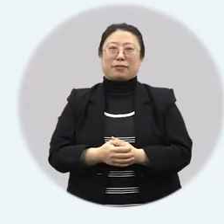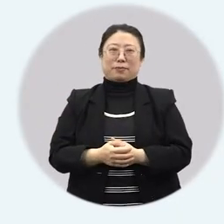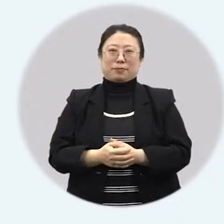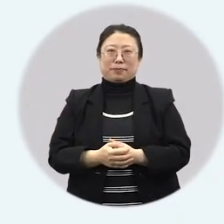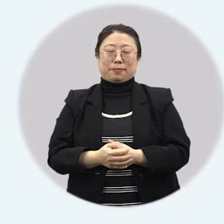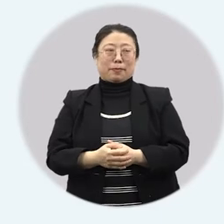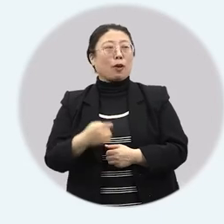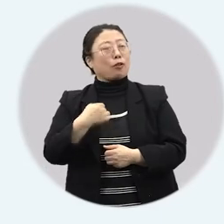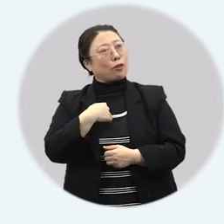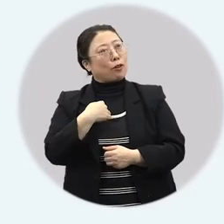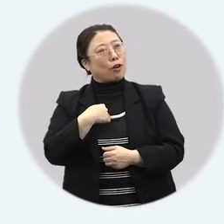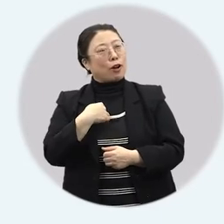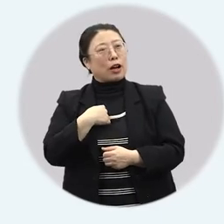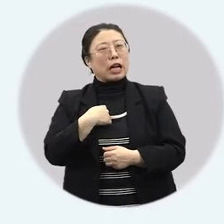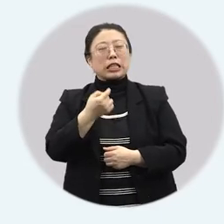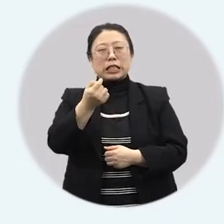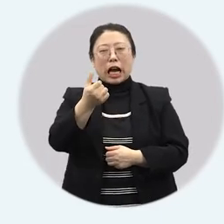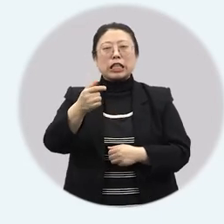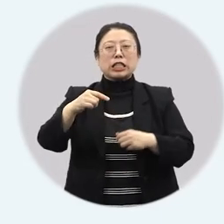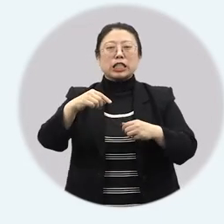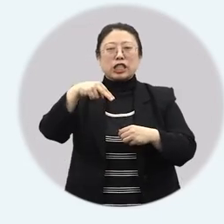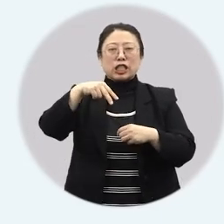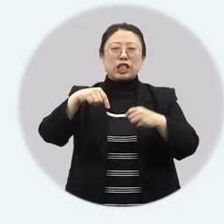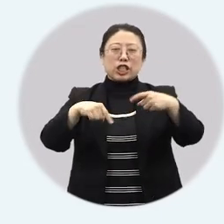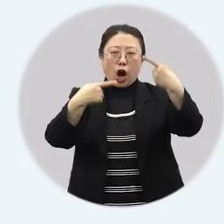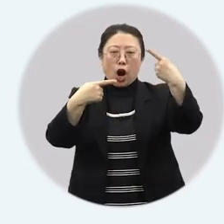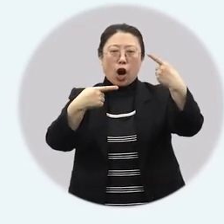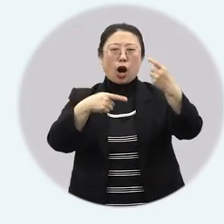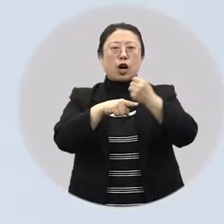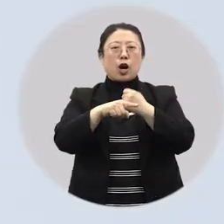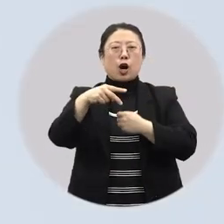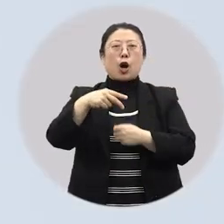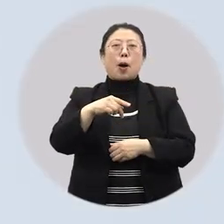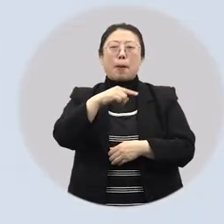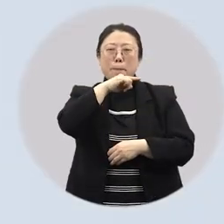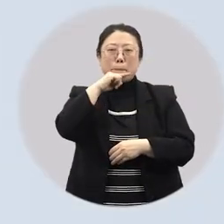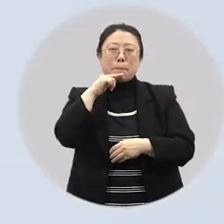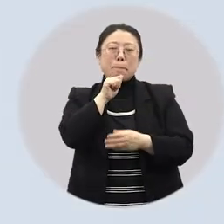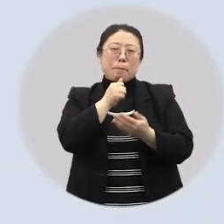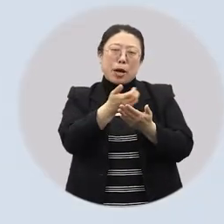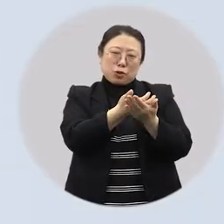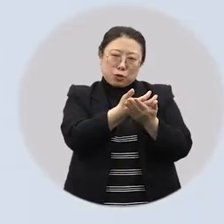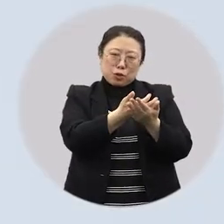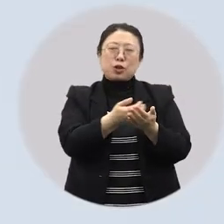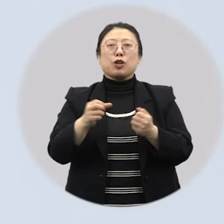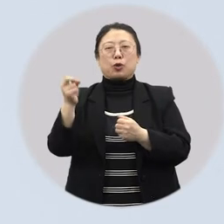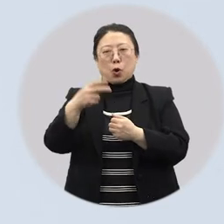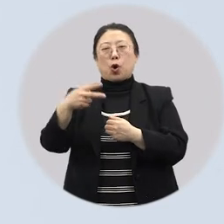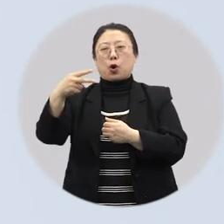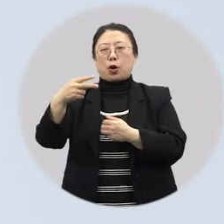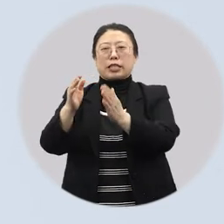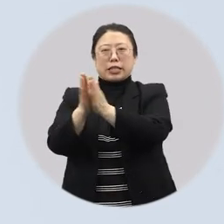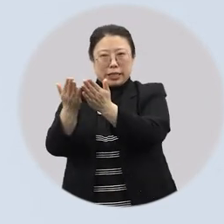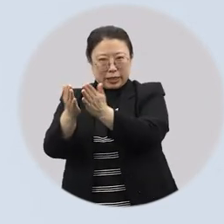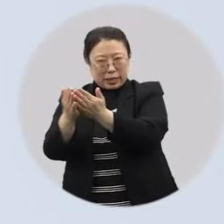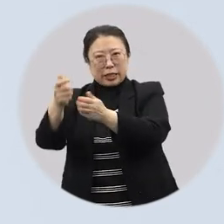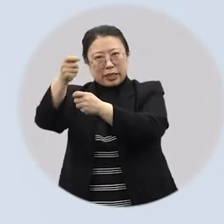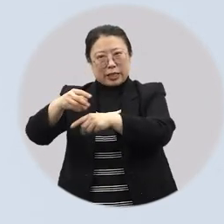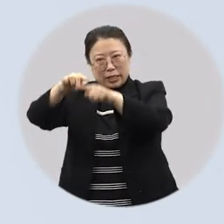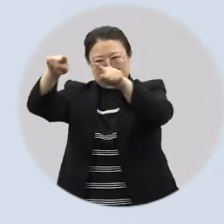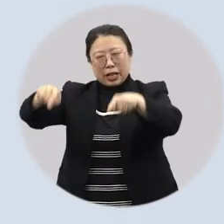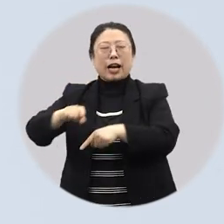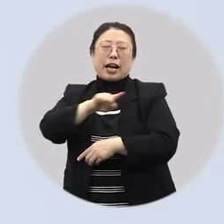기억에 남나요 저는 작은 설이라는 의미를 담은 동지절식인 팥죽과 동지 책력이